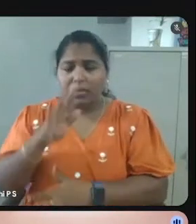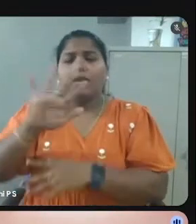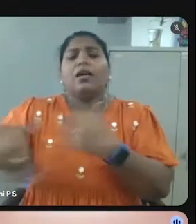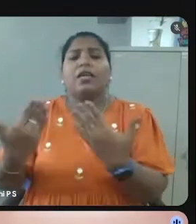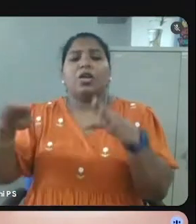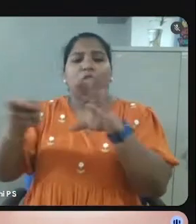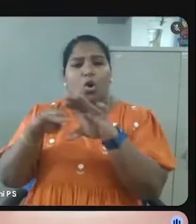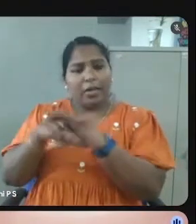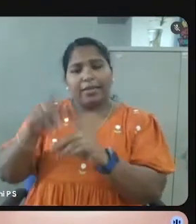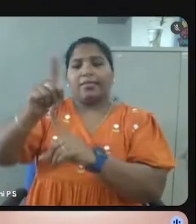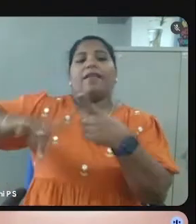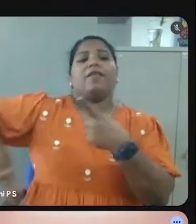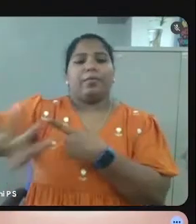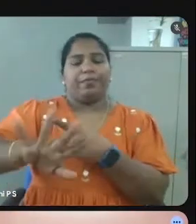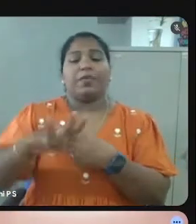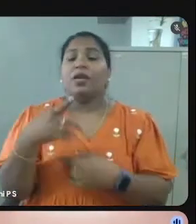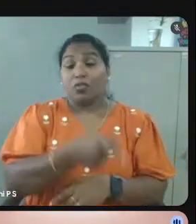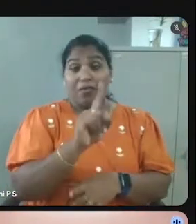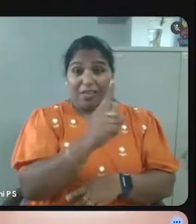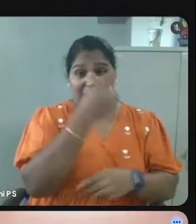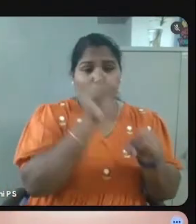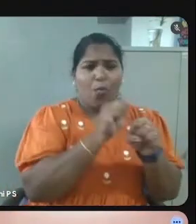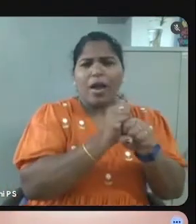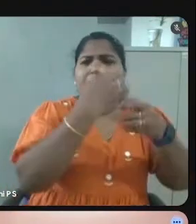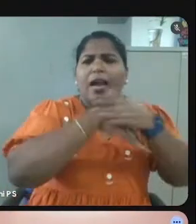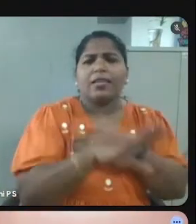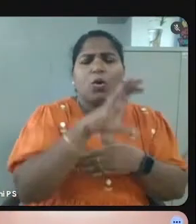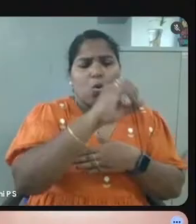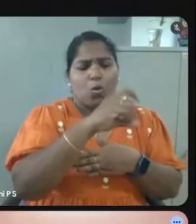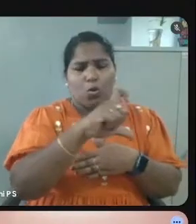ഓക്യുപേഷണലിനകത്ത് വരുന്നത് ഡെയിലി ലിവിങ് സ്കിൽ. ഒരു വ്യക്തി